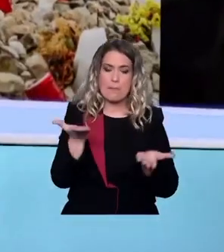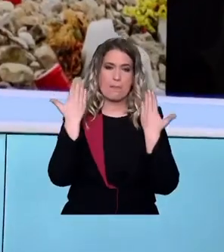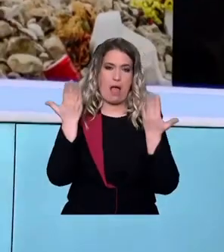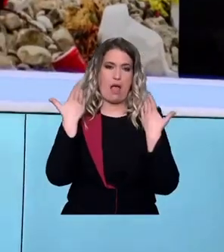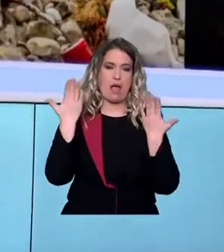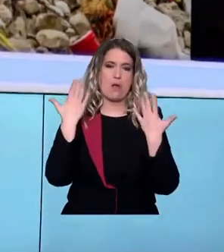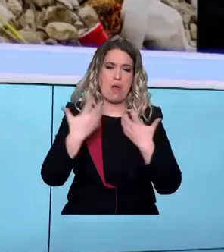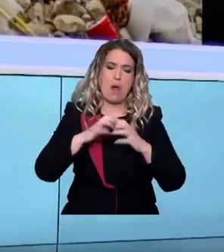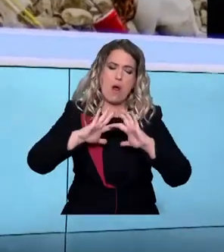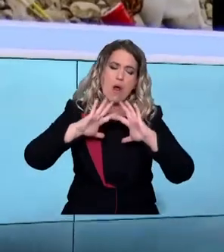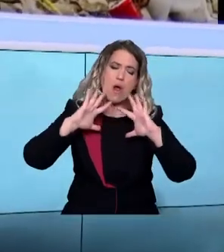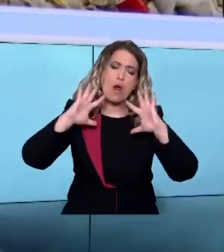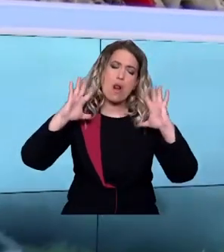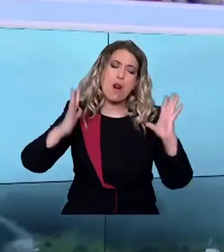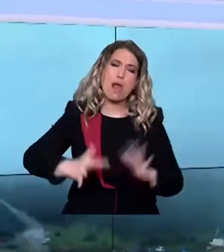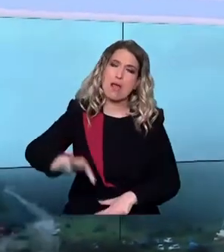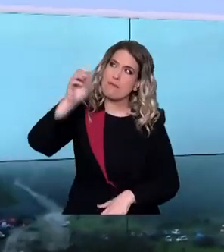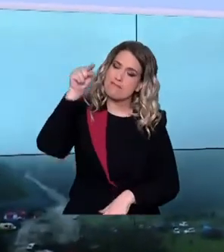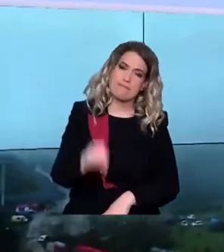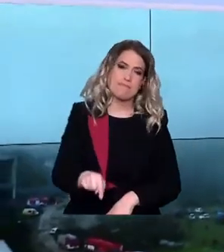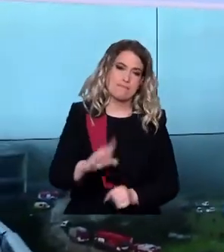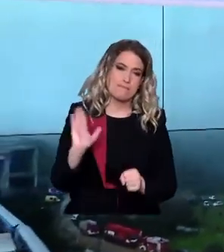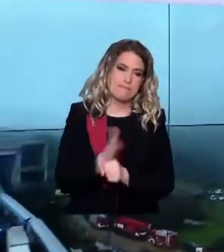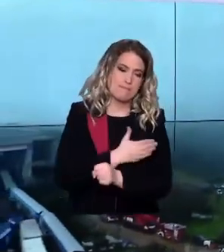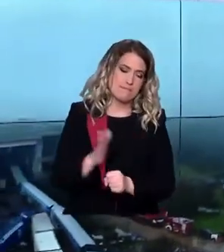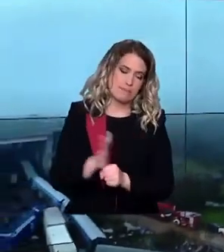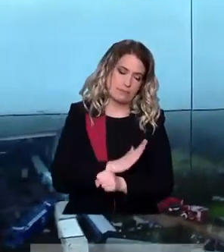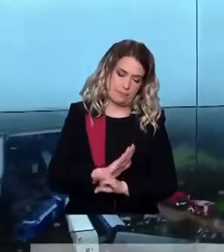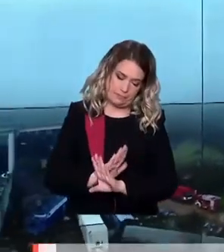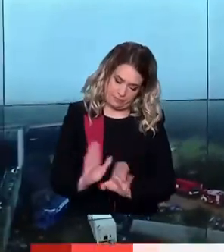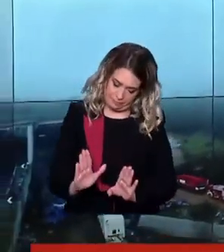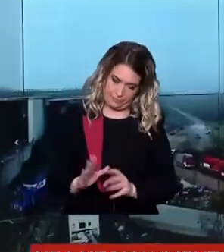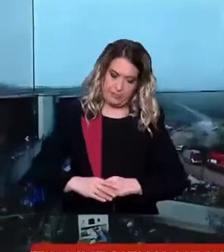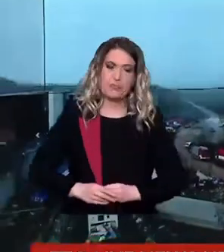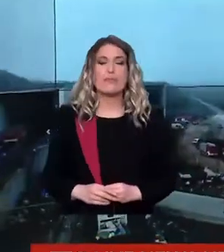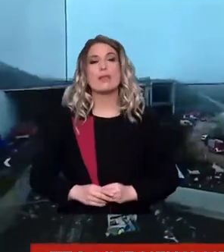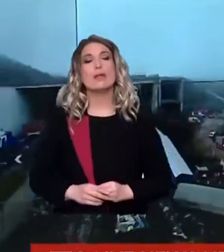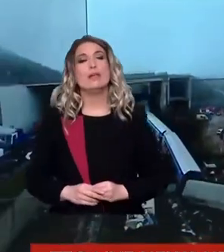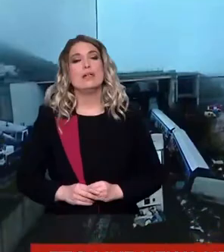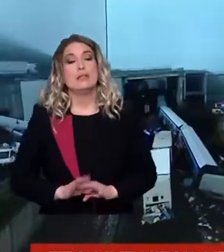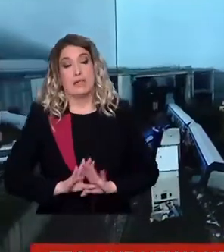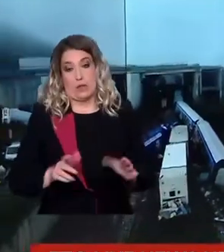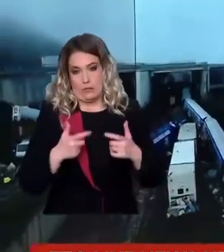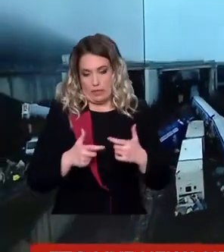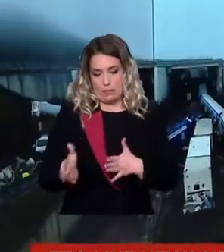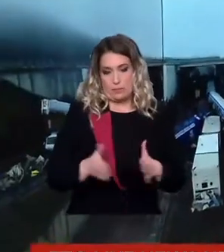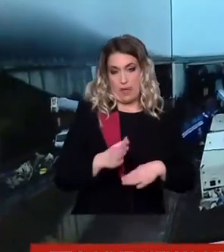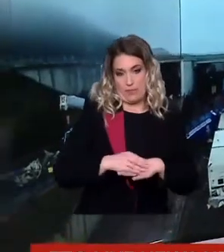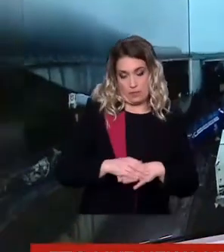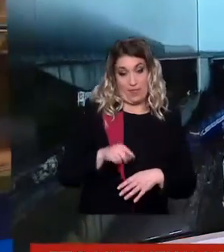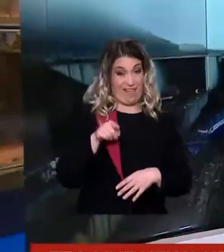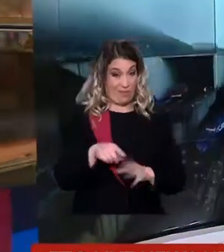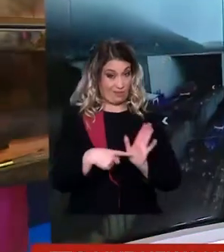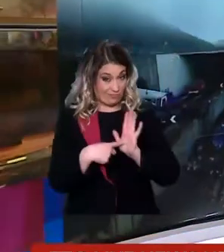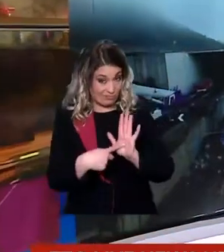θέλω να πω ξανά για να είναι σαφές όλοι οι διάλογοι που ακούσατε σε αυτό το βίντεο μεταδίδονται για πρώτη φορά δεν